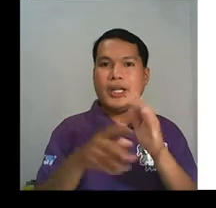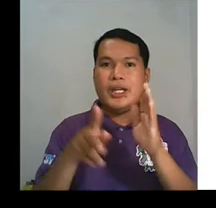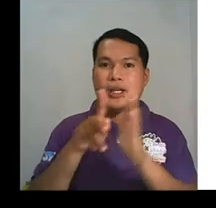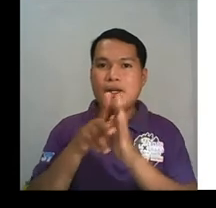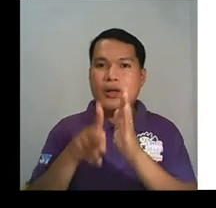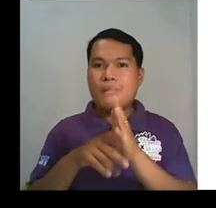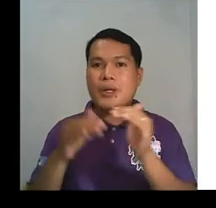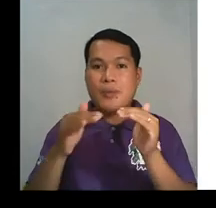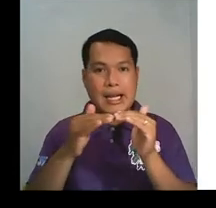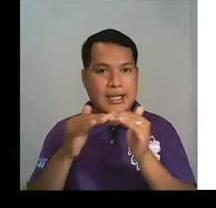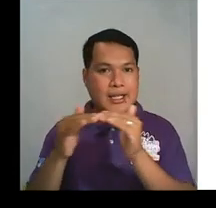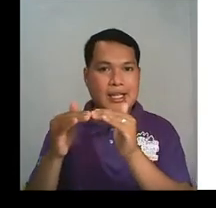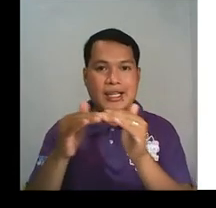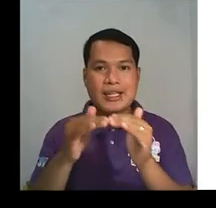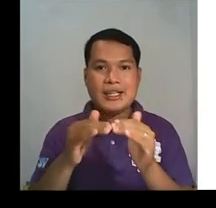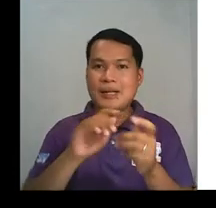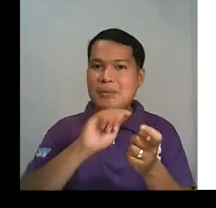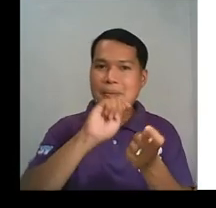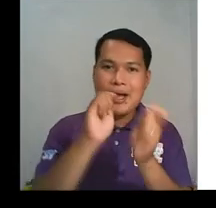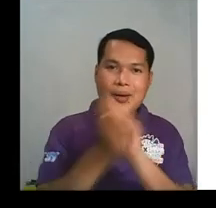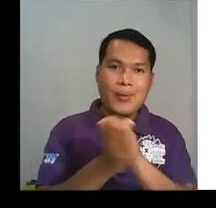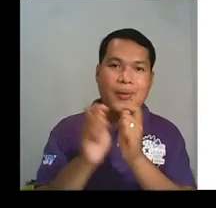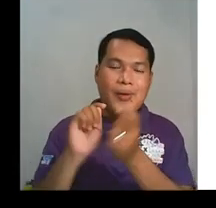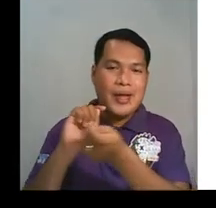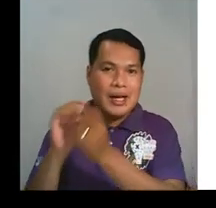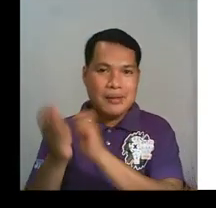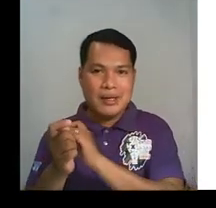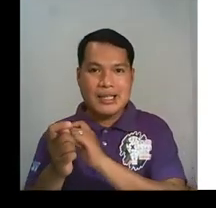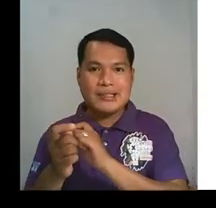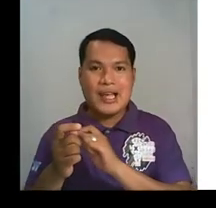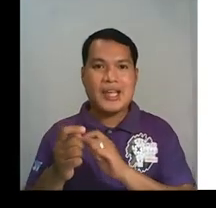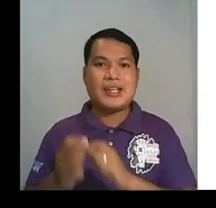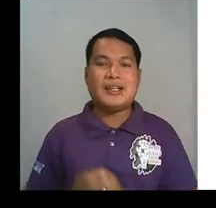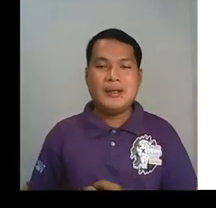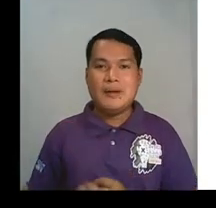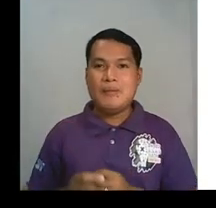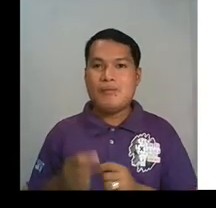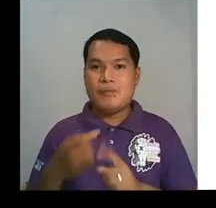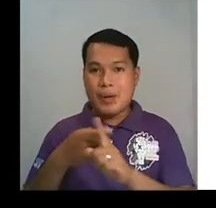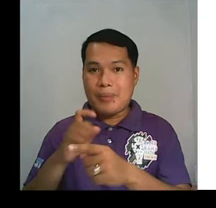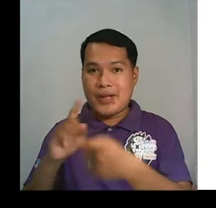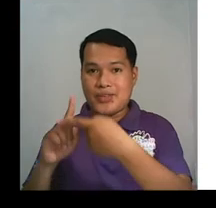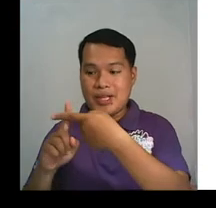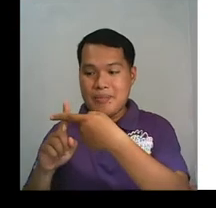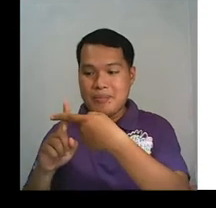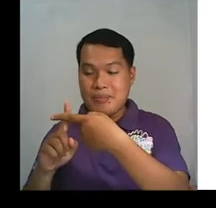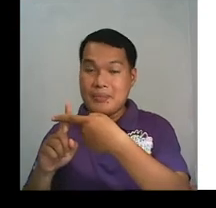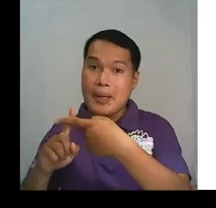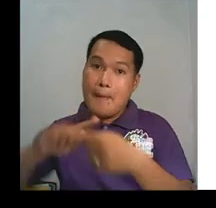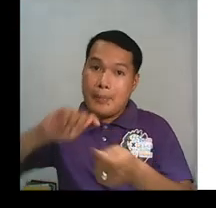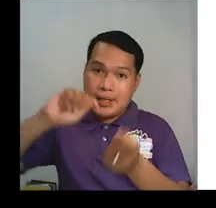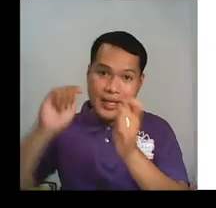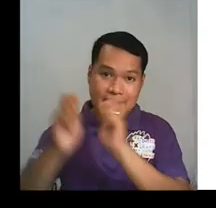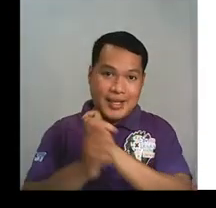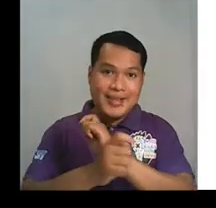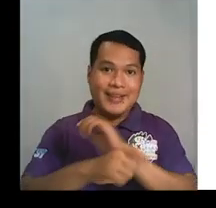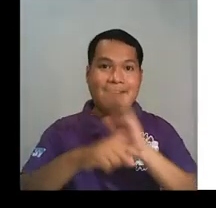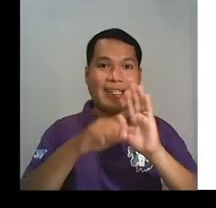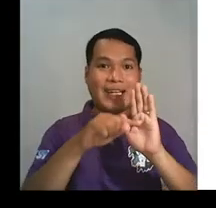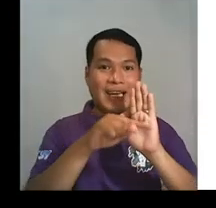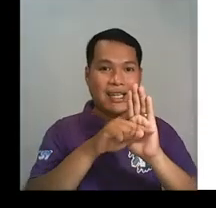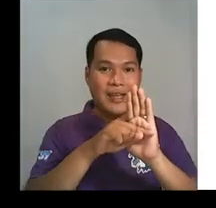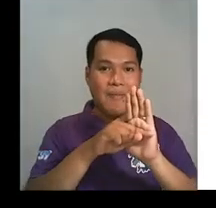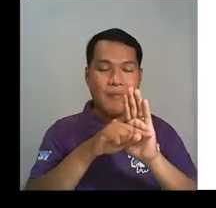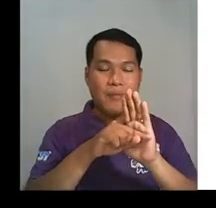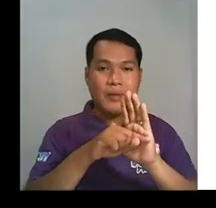Property of Equality, nagbabago ang mga sign. From positive, magiging